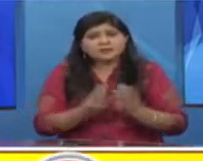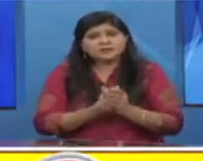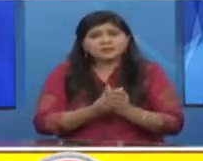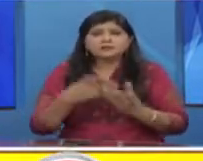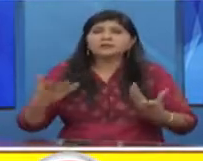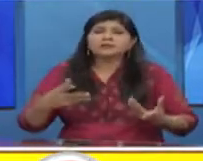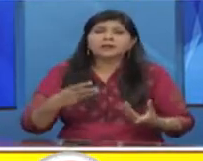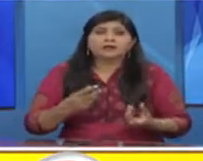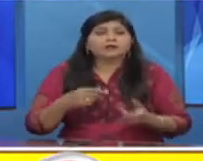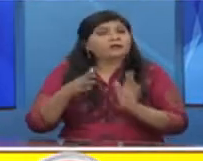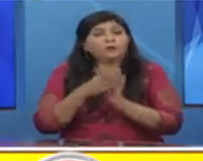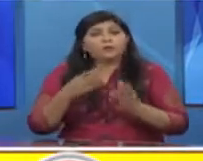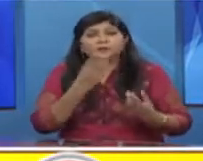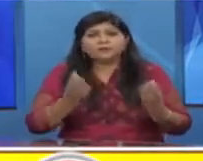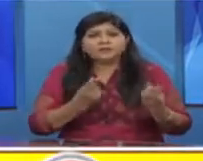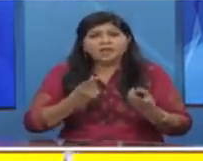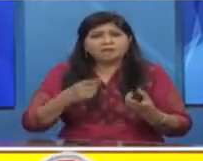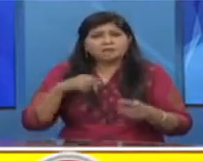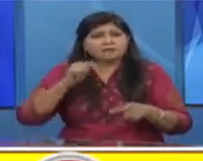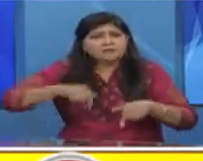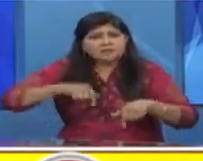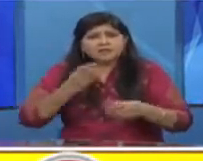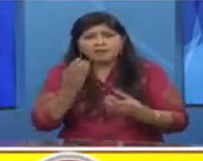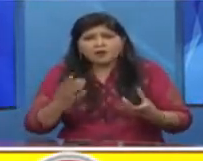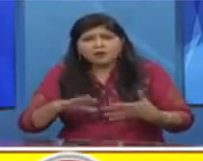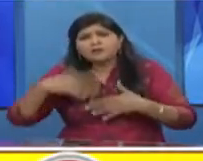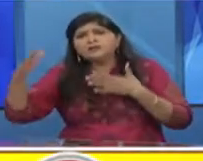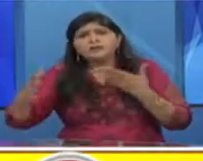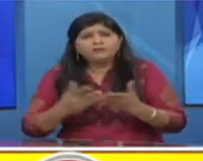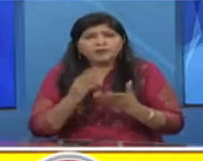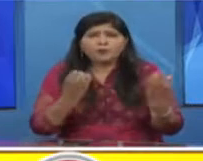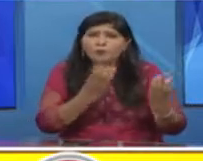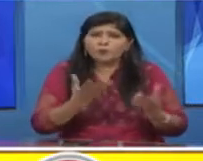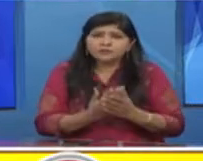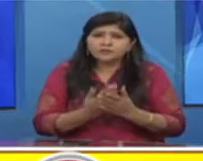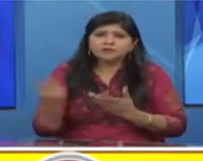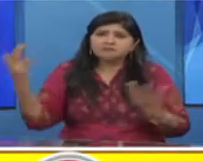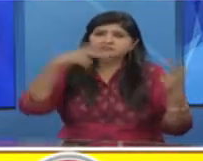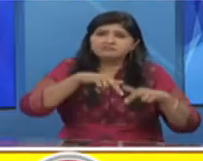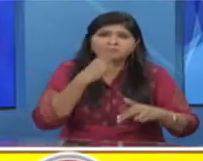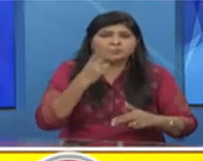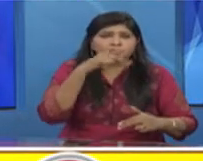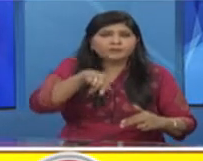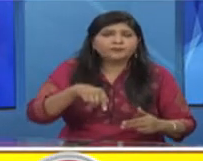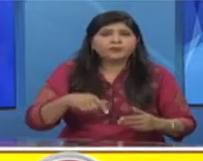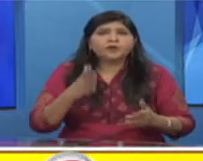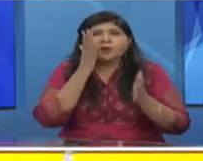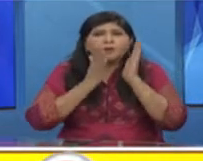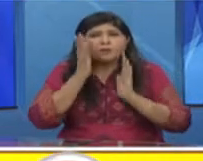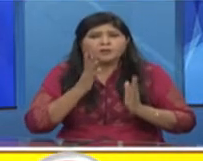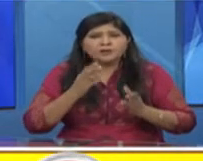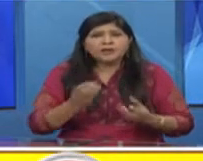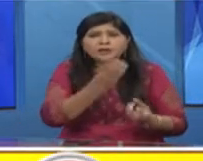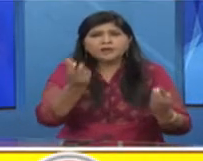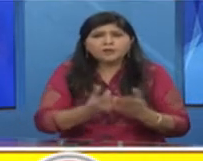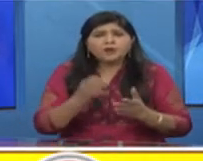फेस्टिवल टूरिज्म की भी अपार संभावनाएं हैं। हमारा प्रयास होना चाहिए कि होली हो, दिवाली हो, ओणम